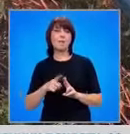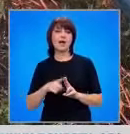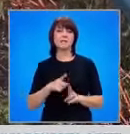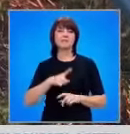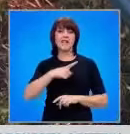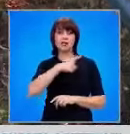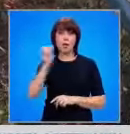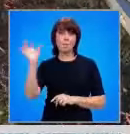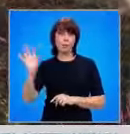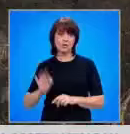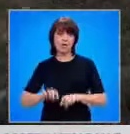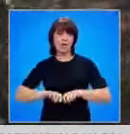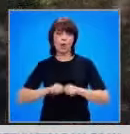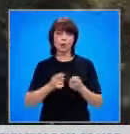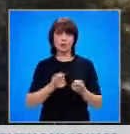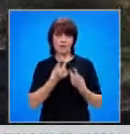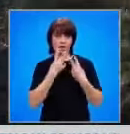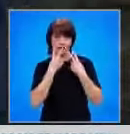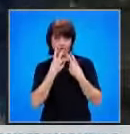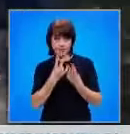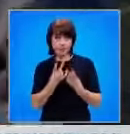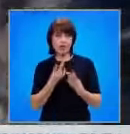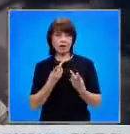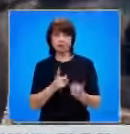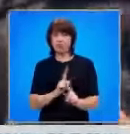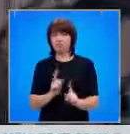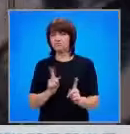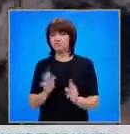100%. Тя, както виждате, тя не става,